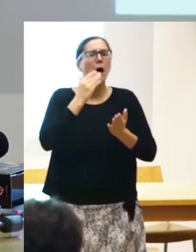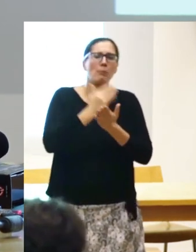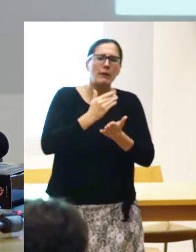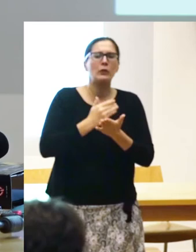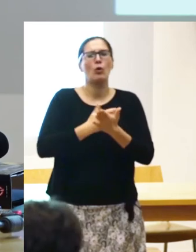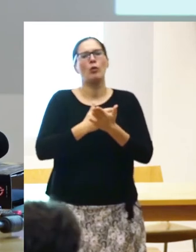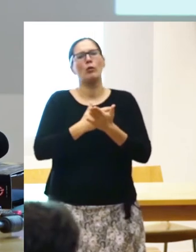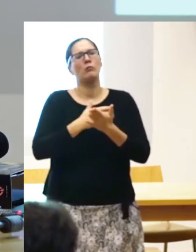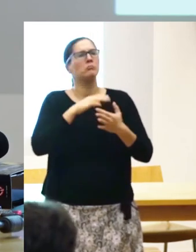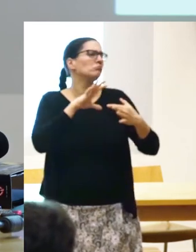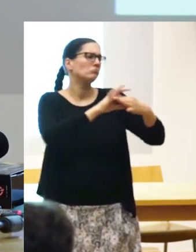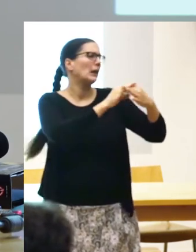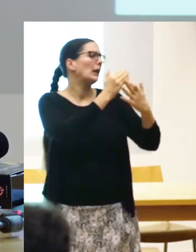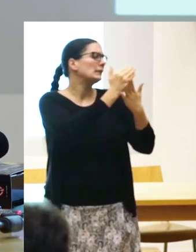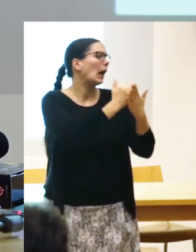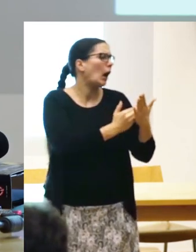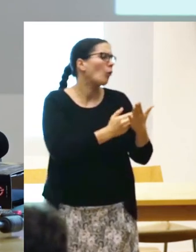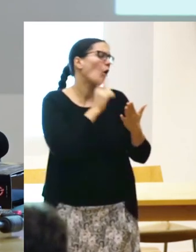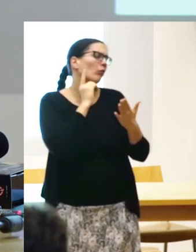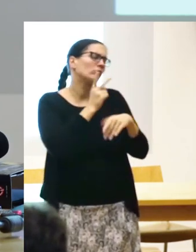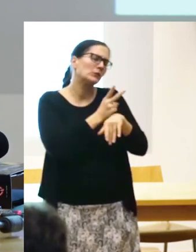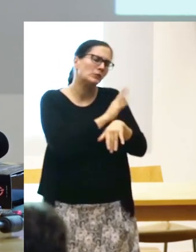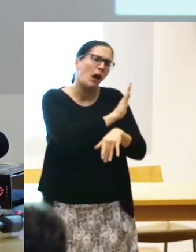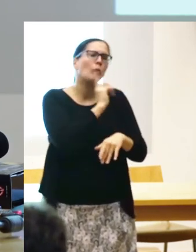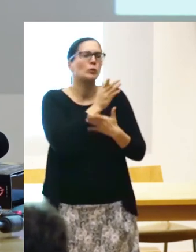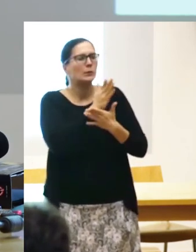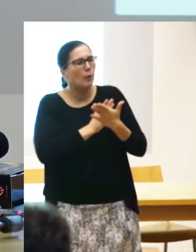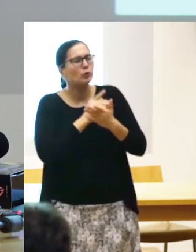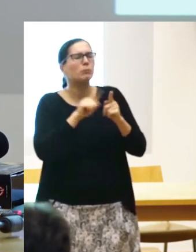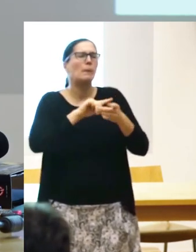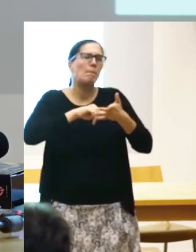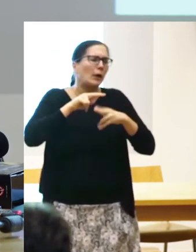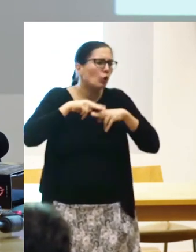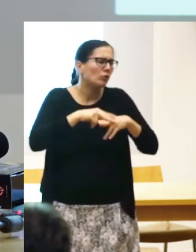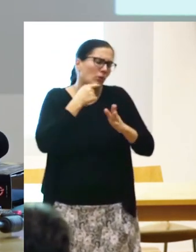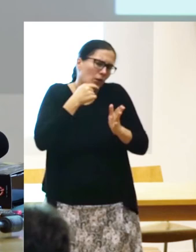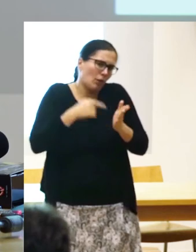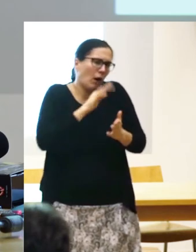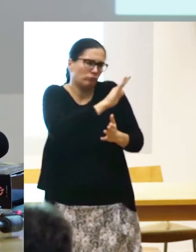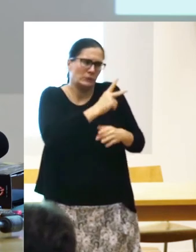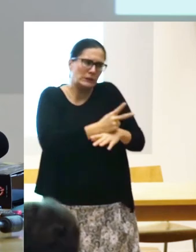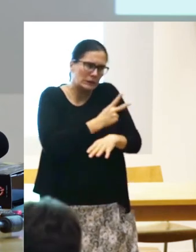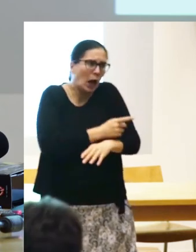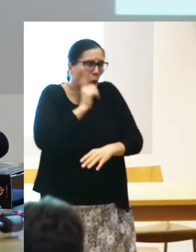opřená o prostě nějakou legislativu státní, o nějaký metodický pokyny a úpravy